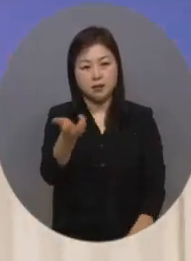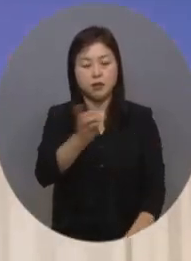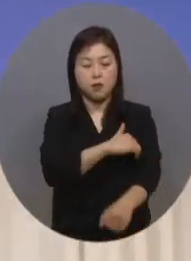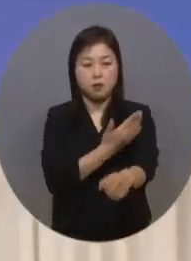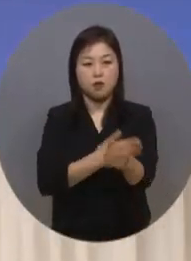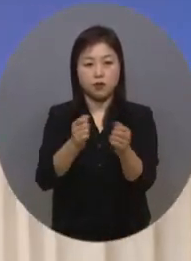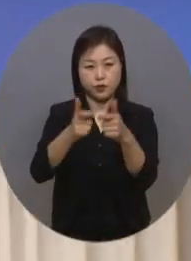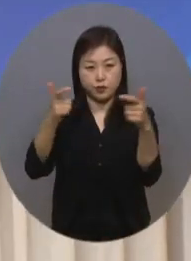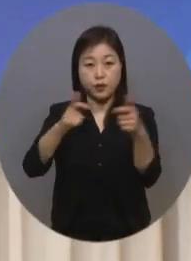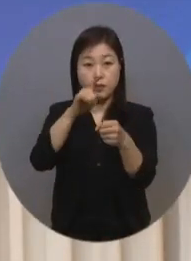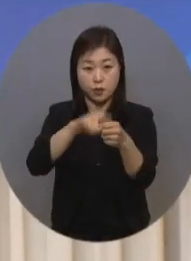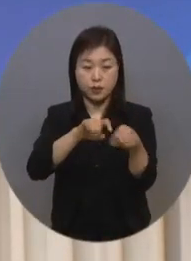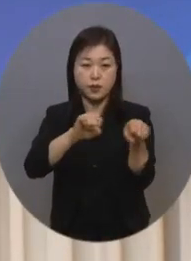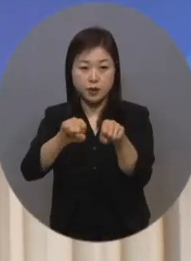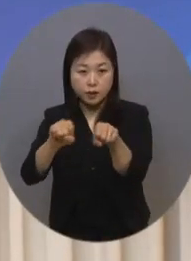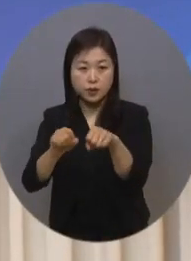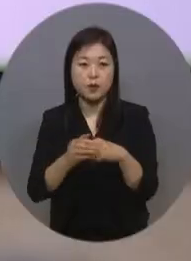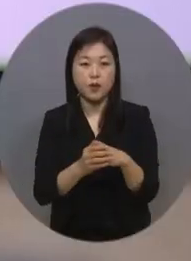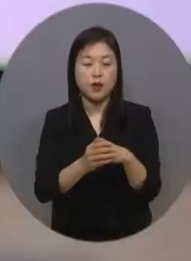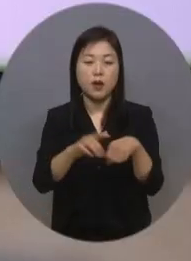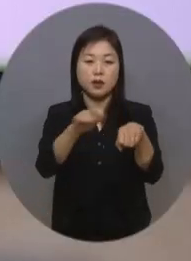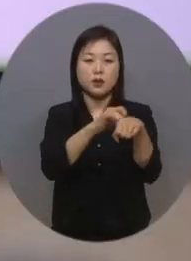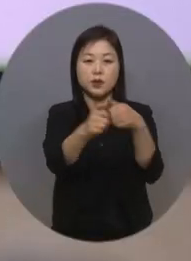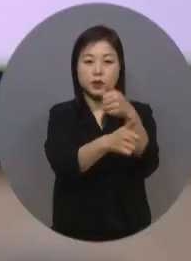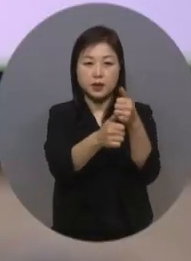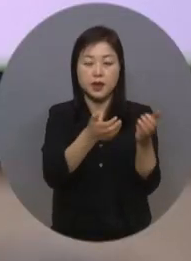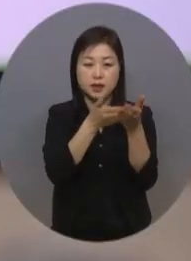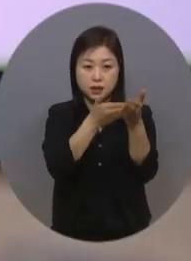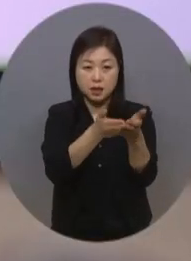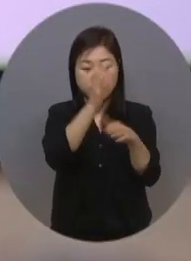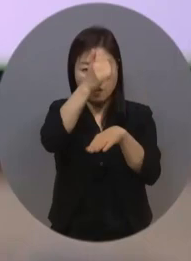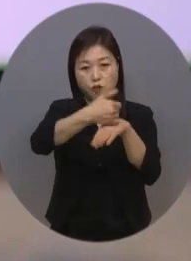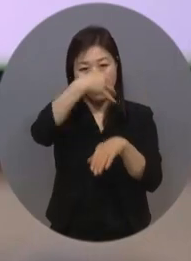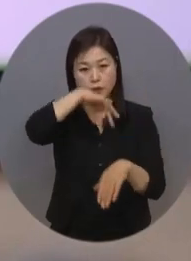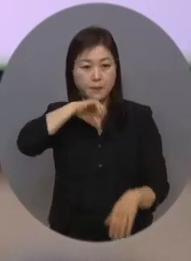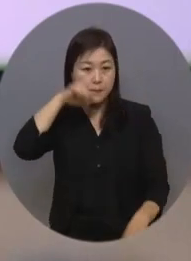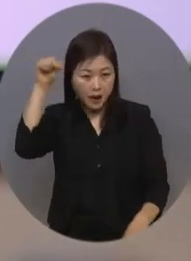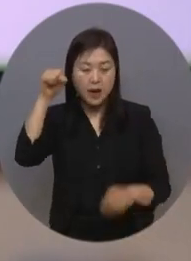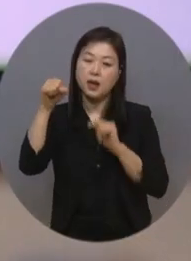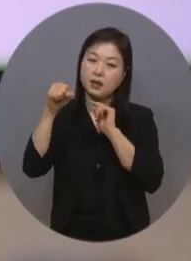위한 움직임. 특위의 제안이 실효성 있는 결과물을 얻어낼 수